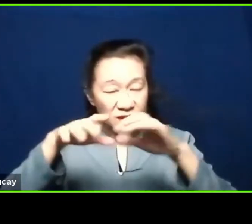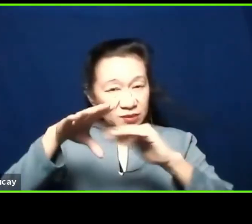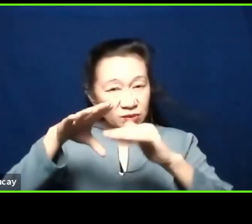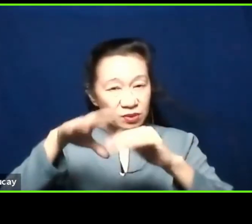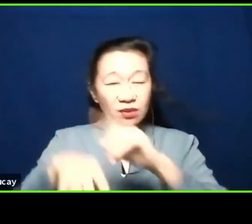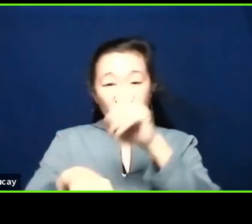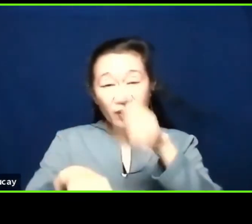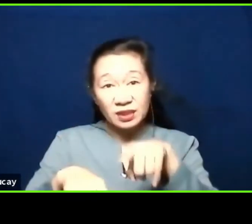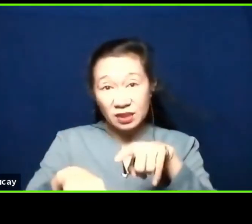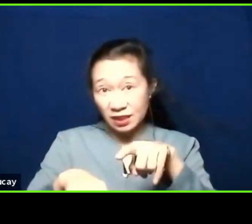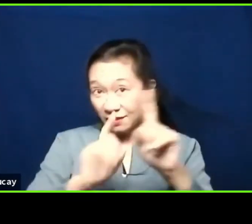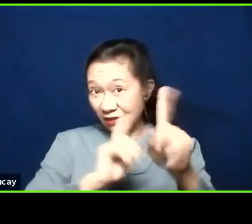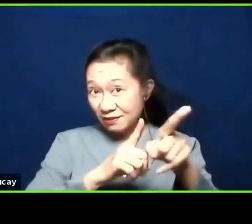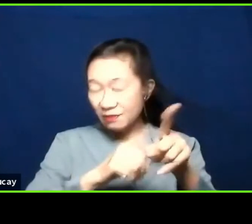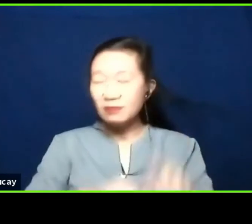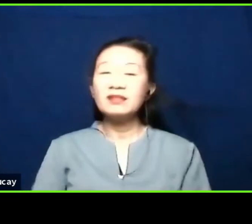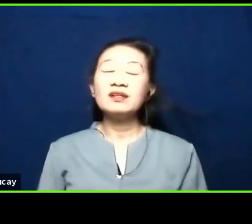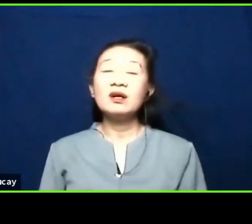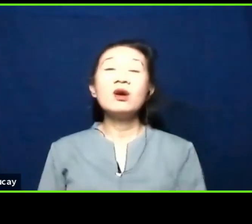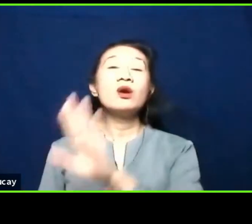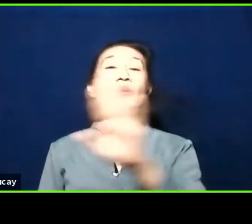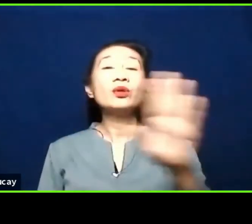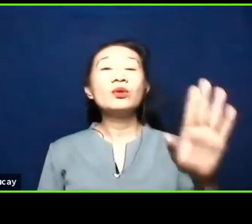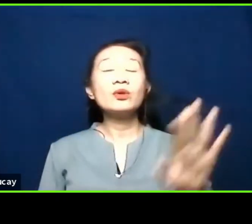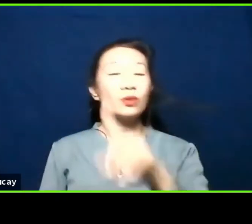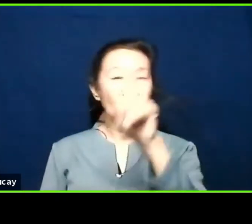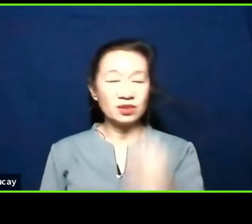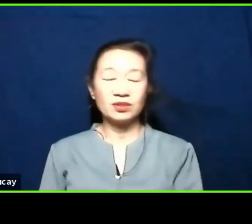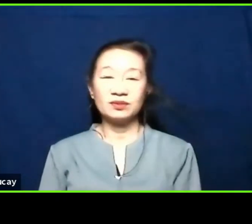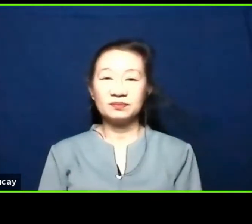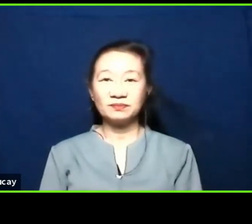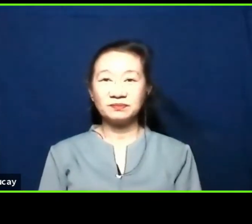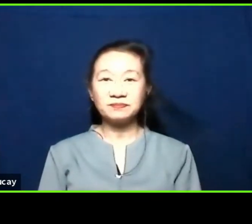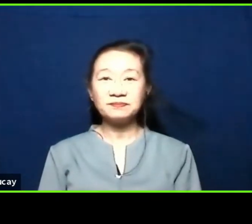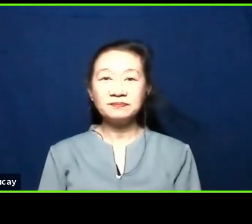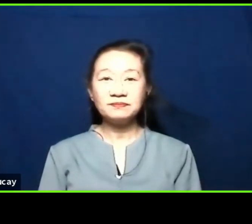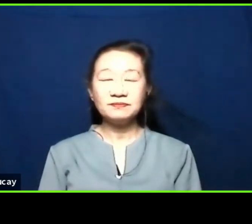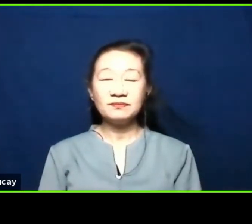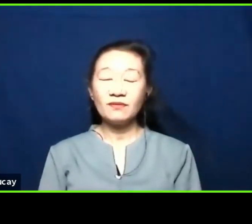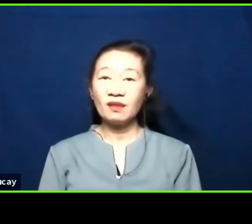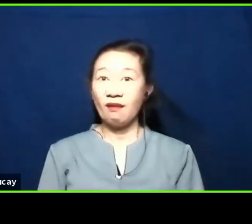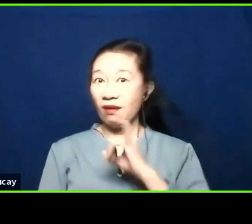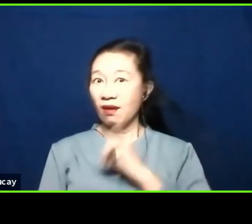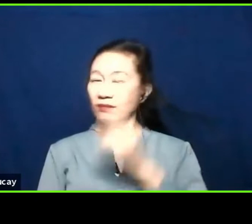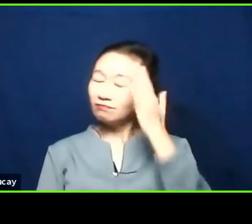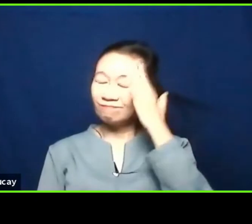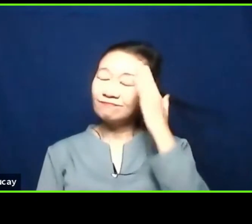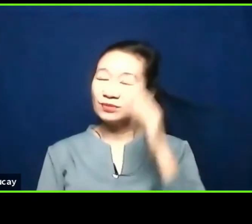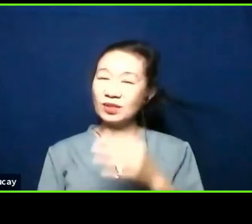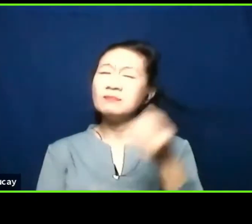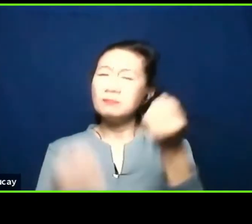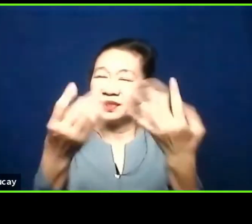Q&A, yung question and answers, ang inyong mga katanungan. Sigurado ako na marami